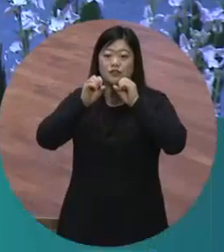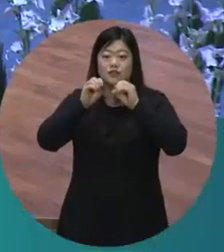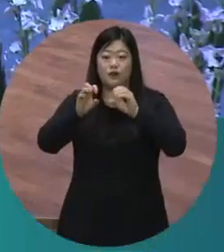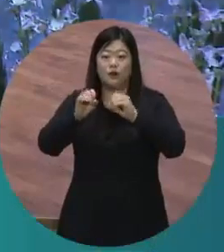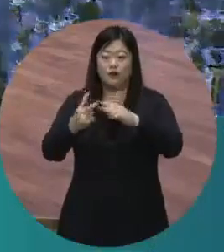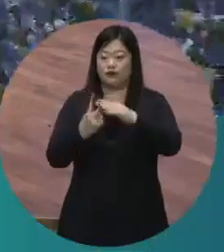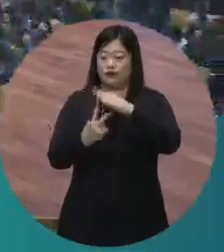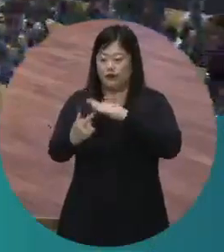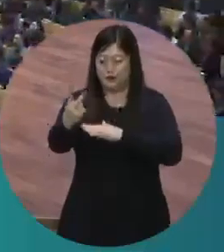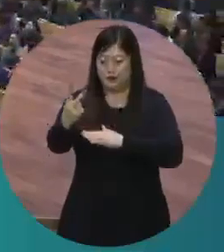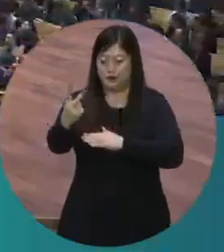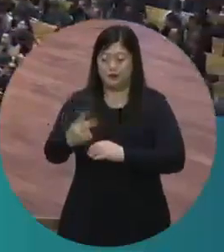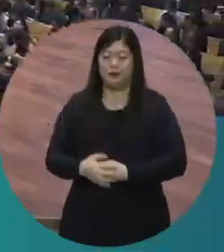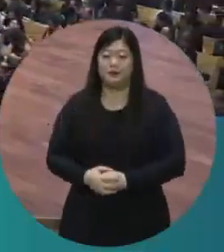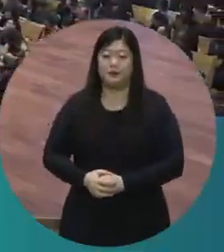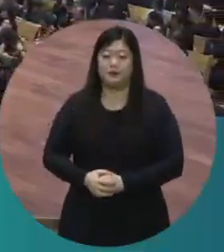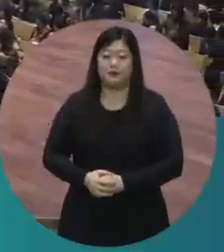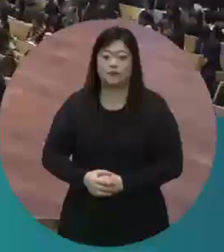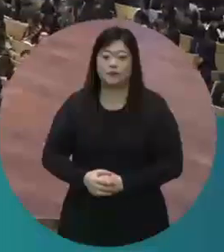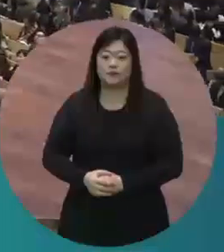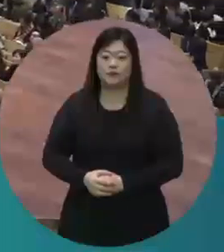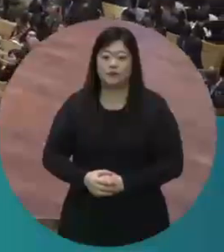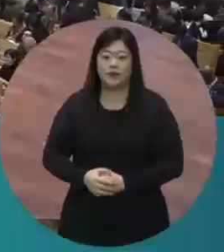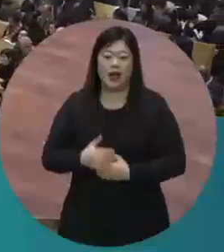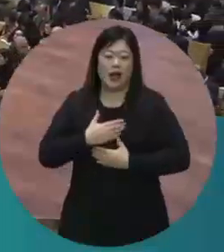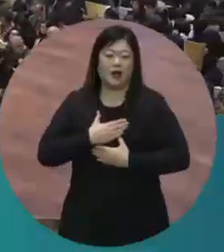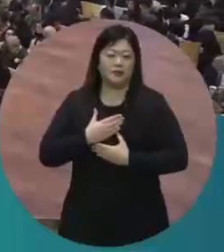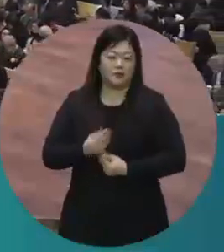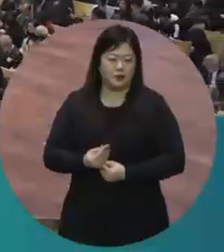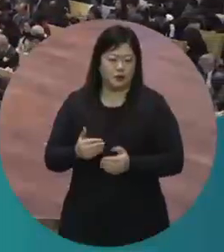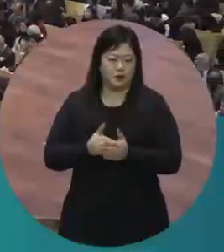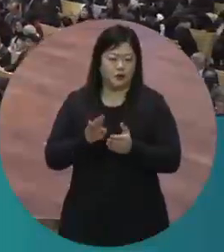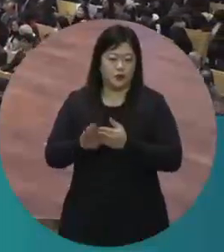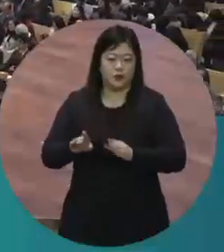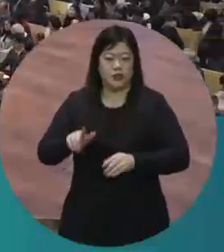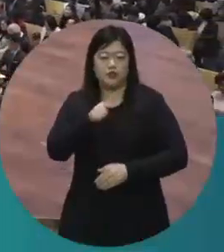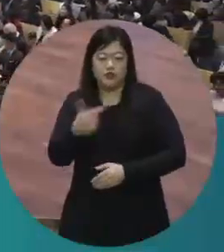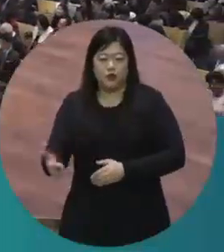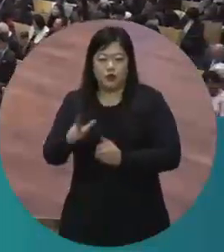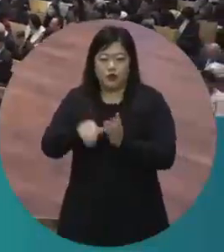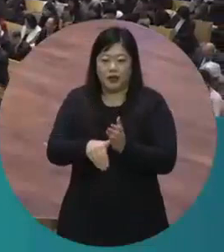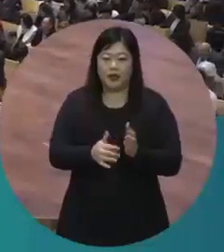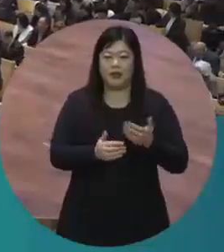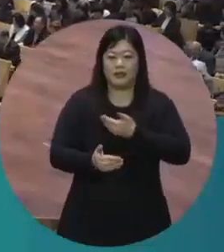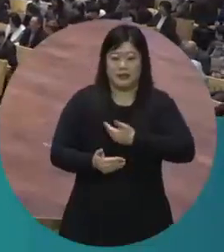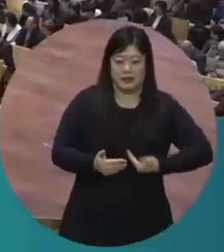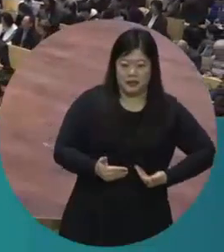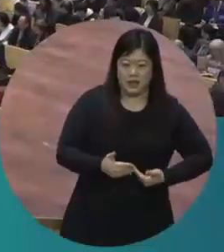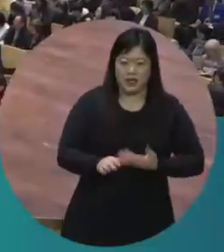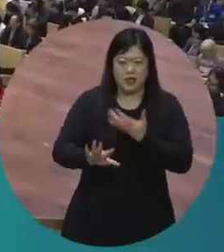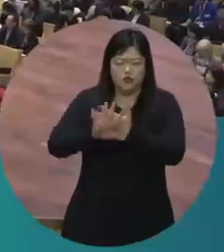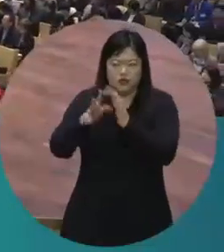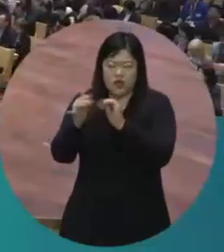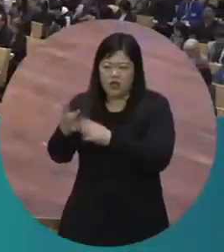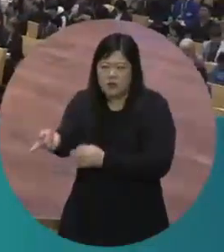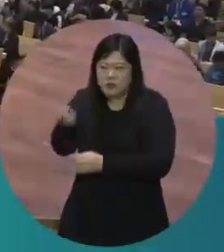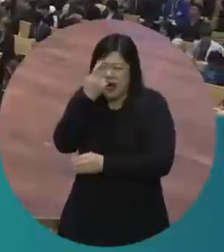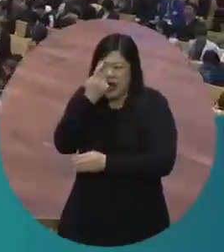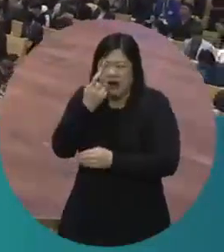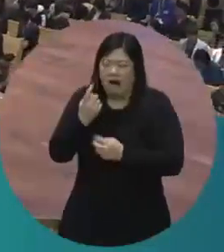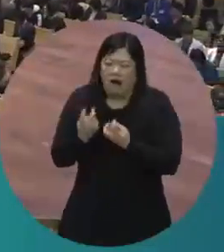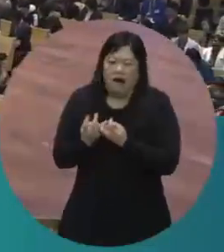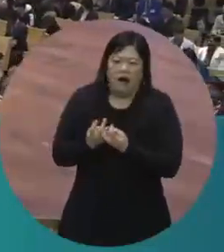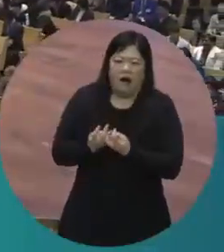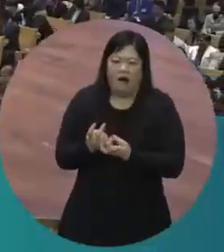19절입니다. 이날 곧 안식후 첫날 저녁 때에 제자들이 유대인들을 두려워하여 모인